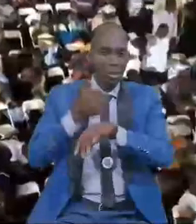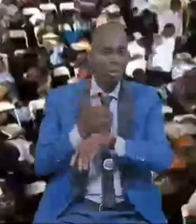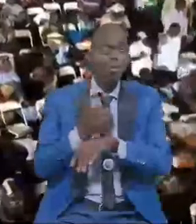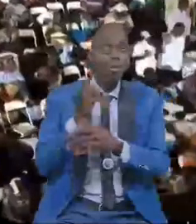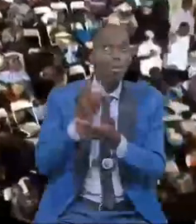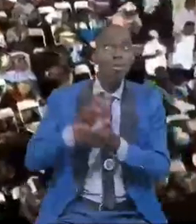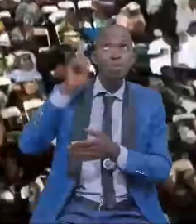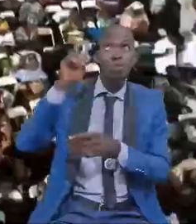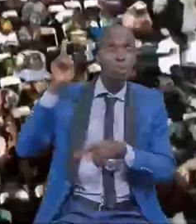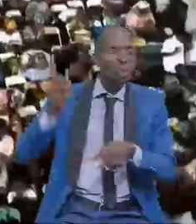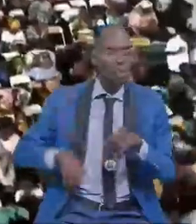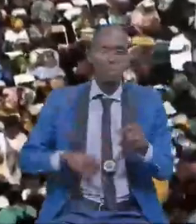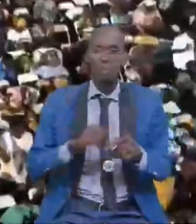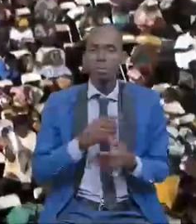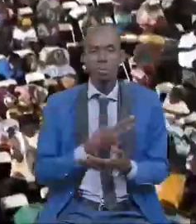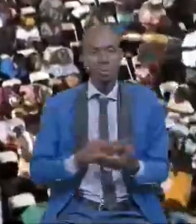J'affirme que tu ne peux pas échouer.